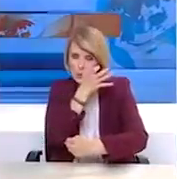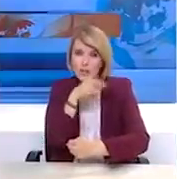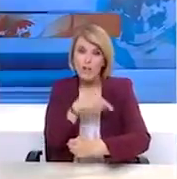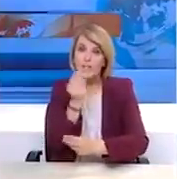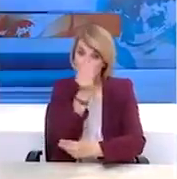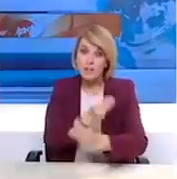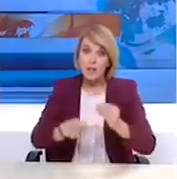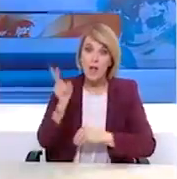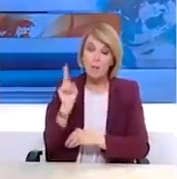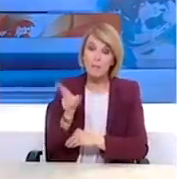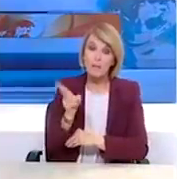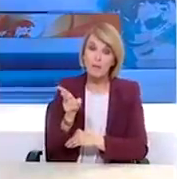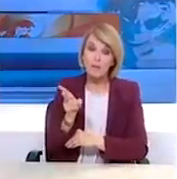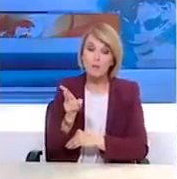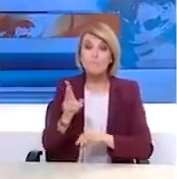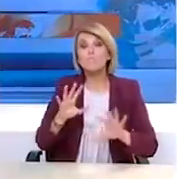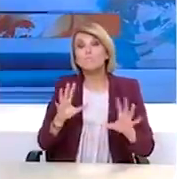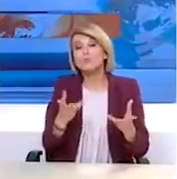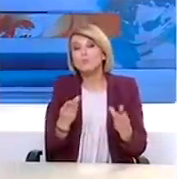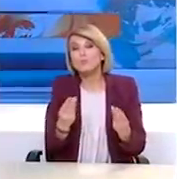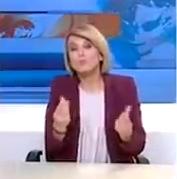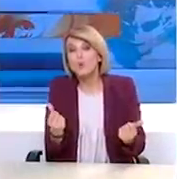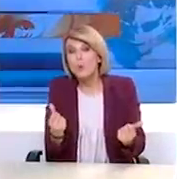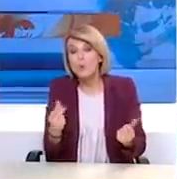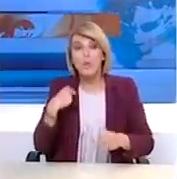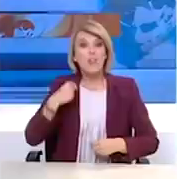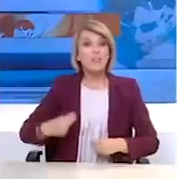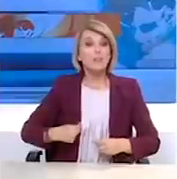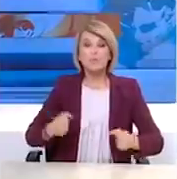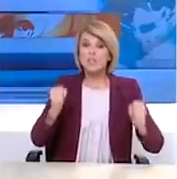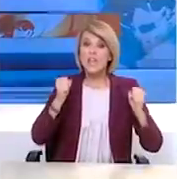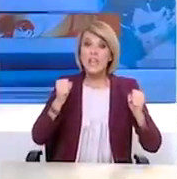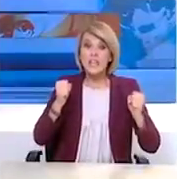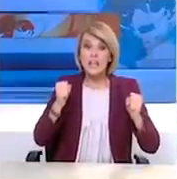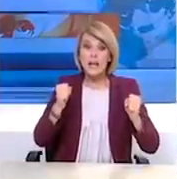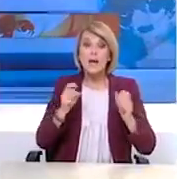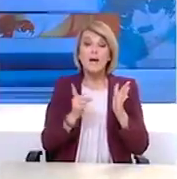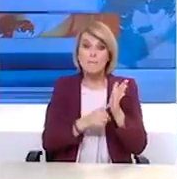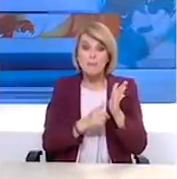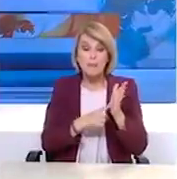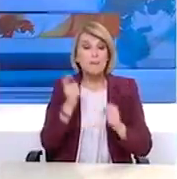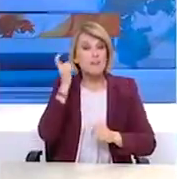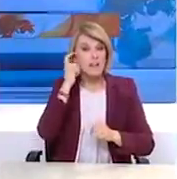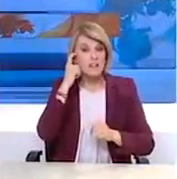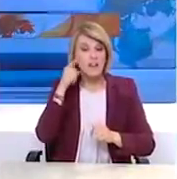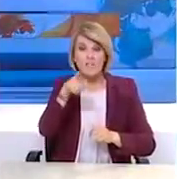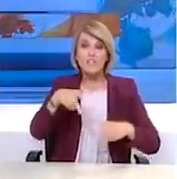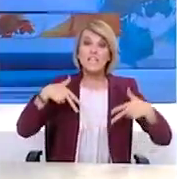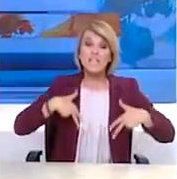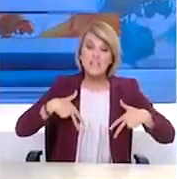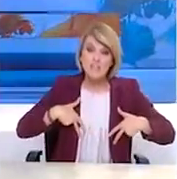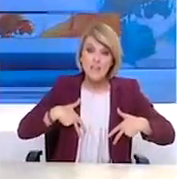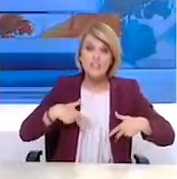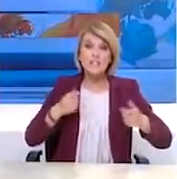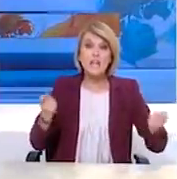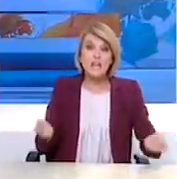κινδυνεύουν περισσότερο από τον ιό. Μήπως η διασφάλιση της δημόσιας υγείας προϋποθέτει τελικά εμπέδωση της δημοκρατίας σε όλα τα μήκη και τα